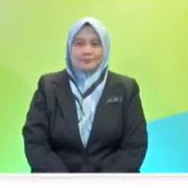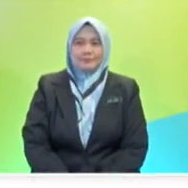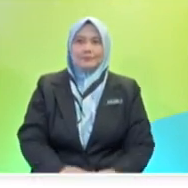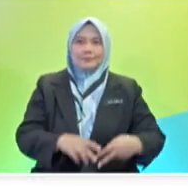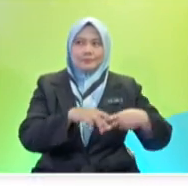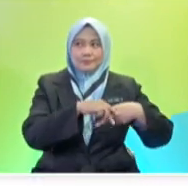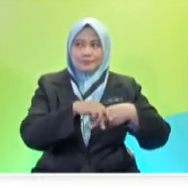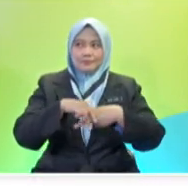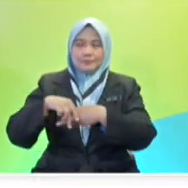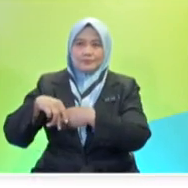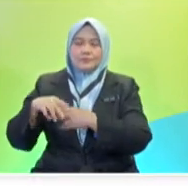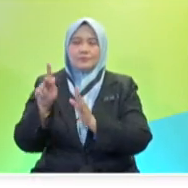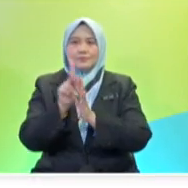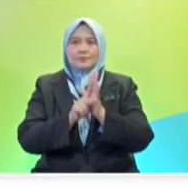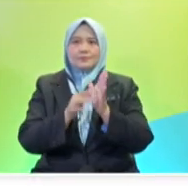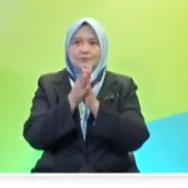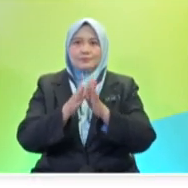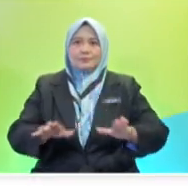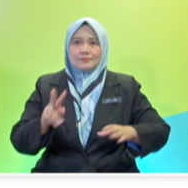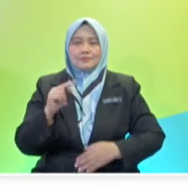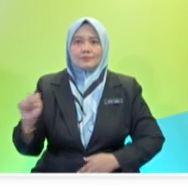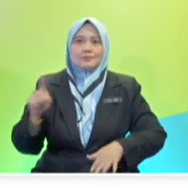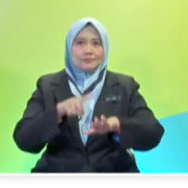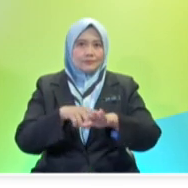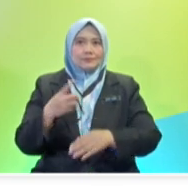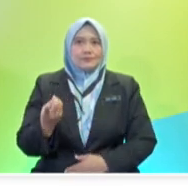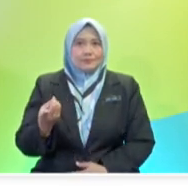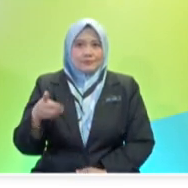Panduan keselamatan di dapur.